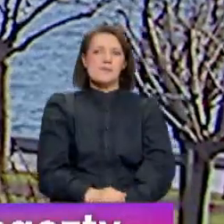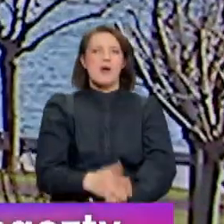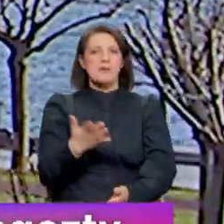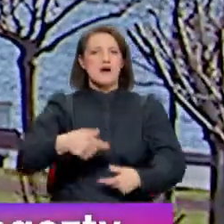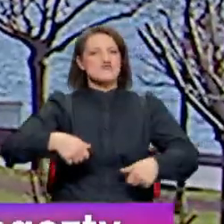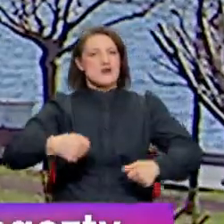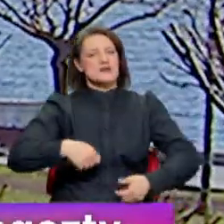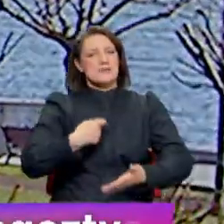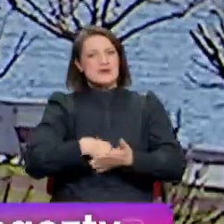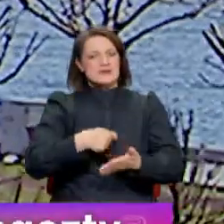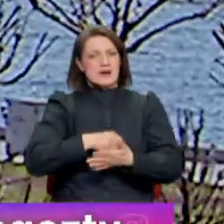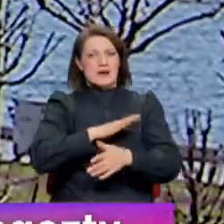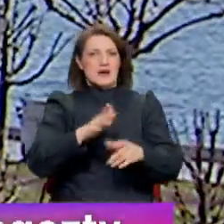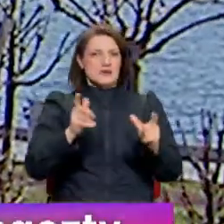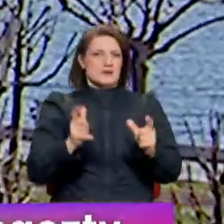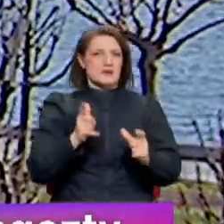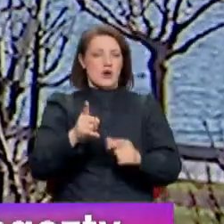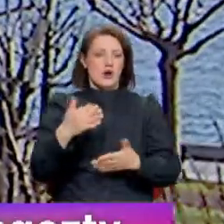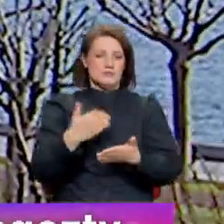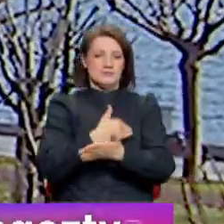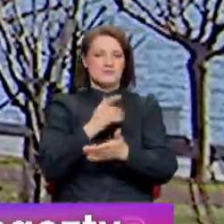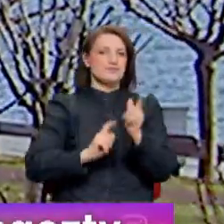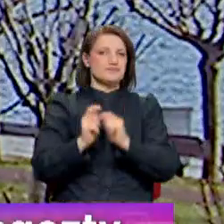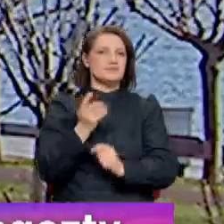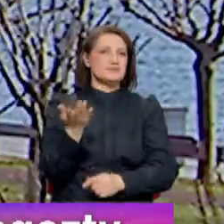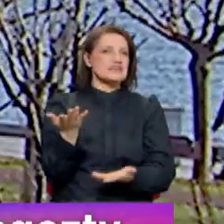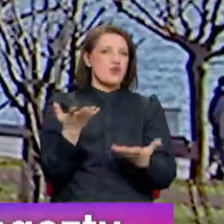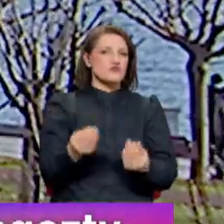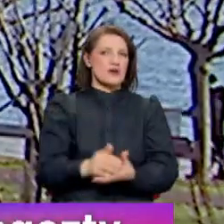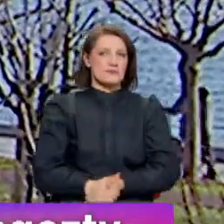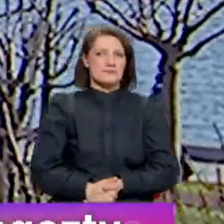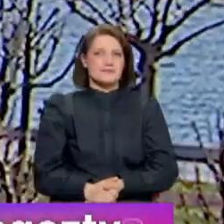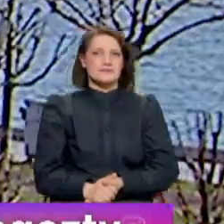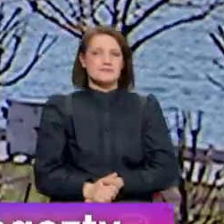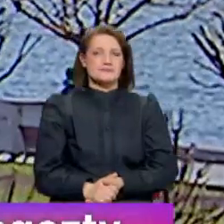Çarşıda pazarda her yerde o kredi kartı kullanılıyor nasıl